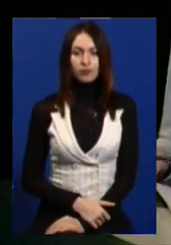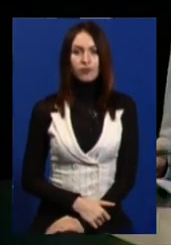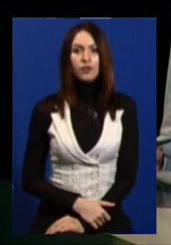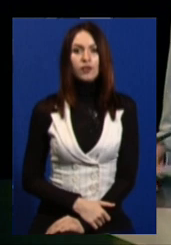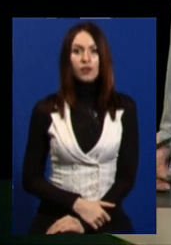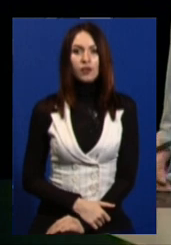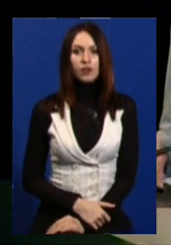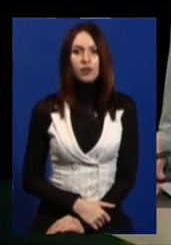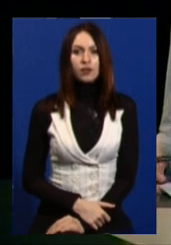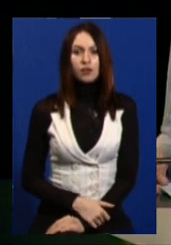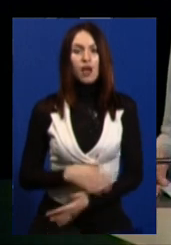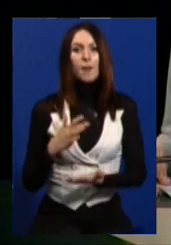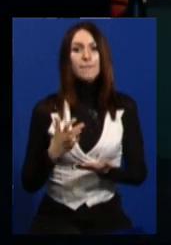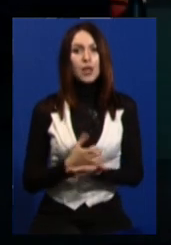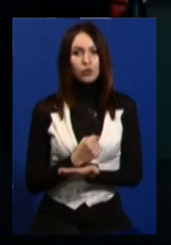Питання